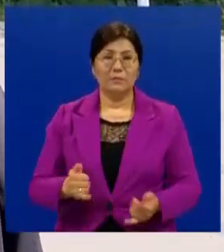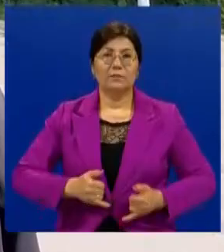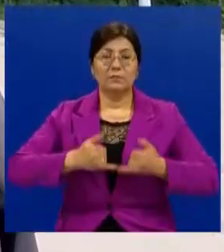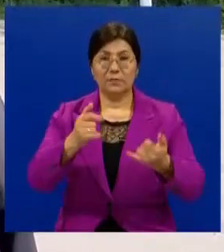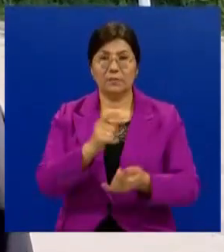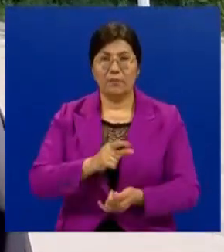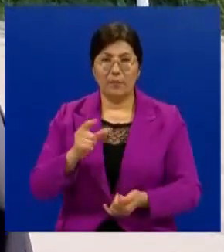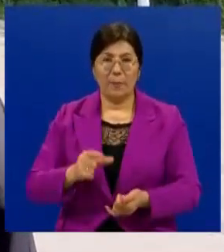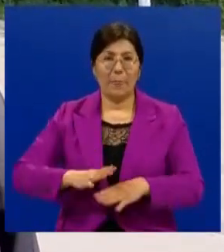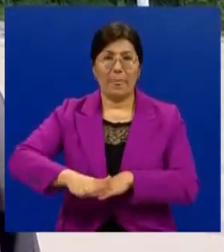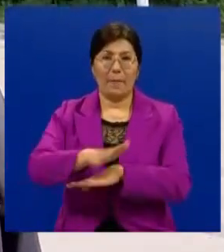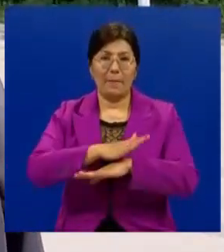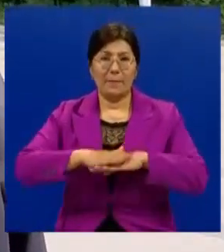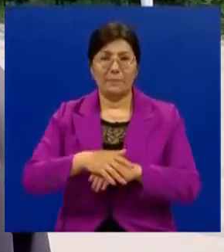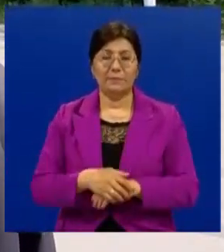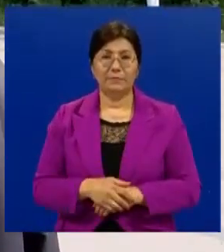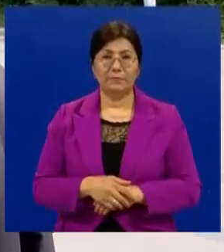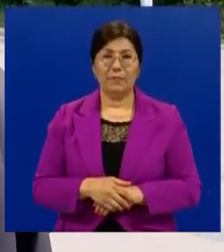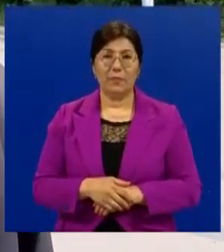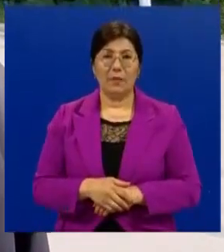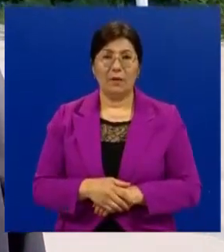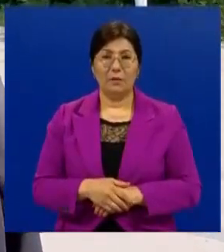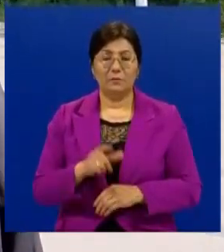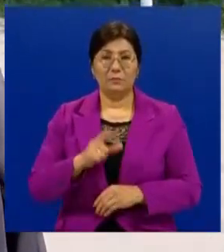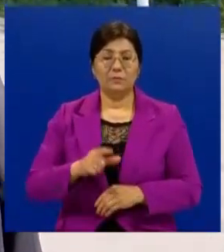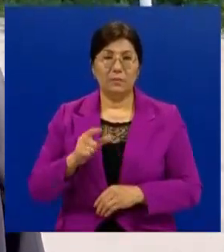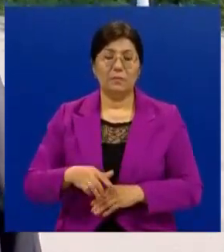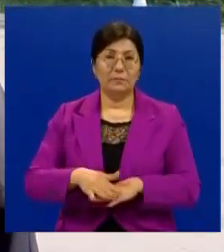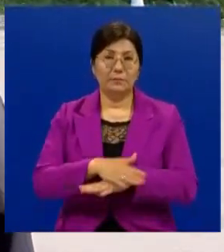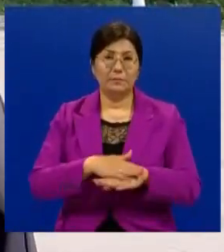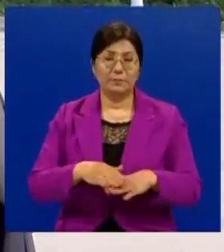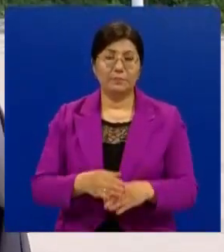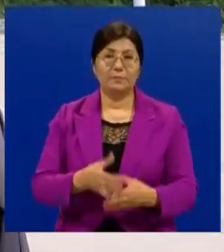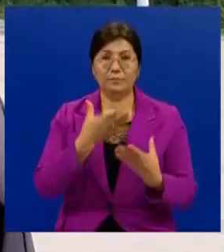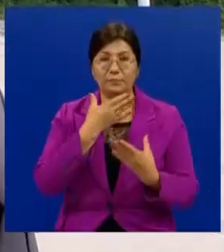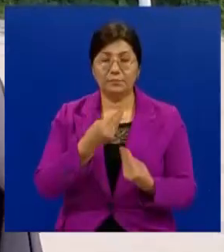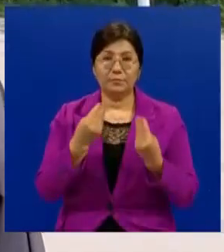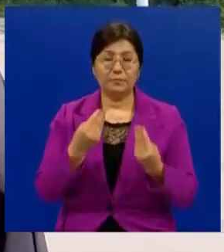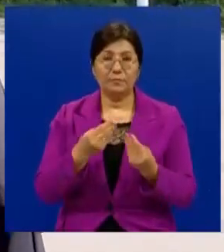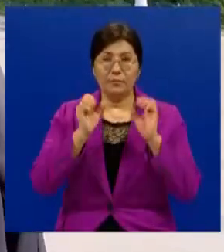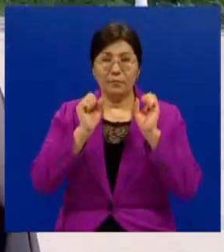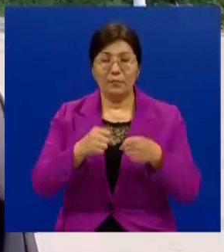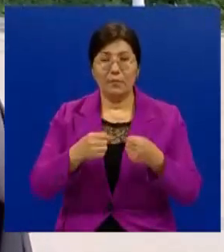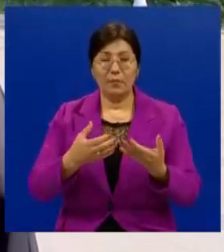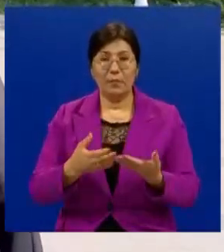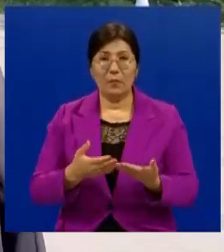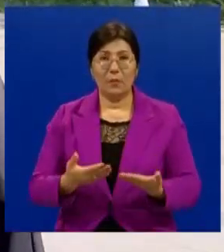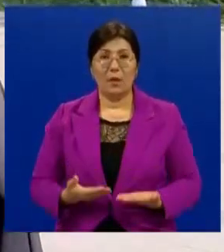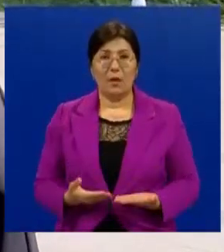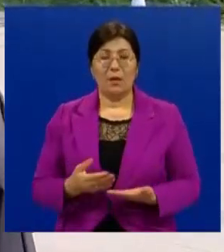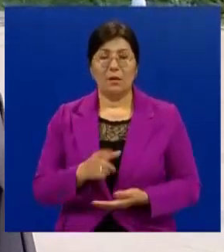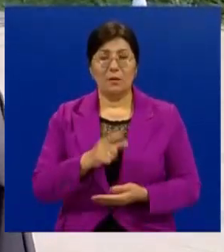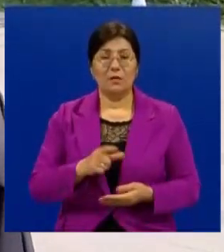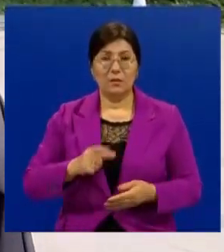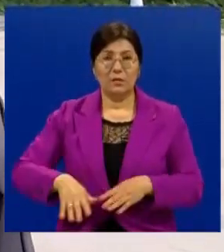народа. Народ, если чем краще, тем лучше могут жить народ,